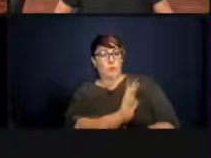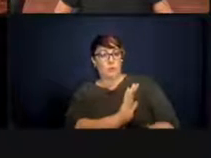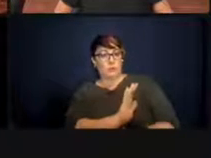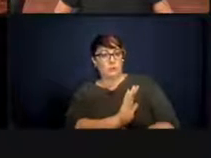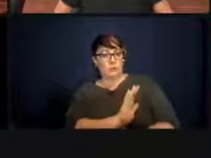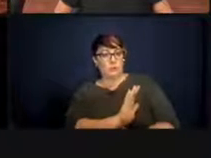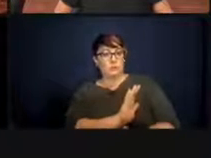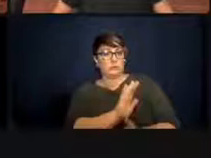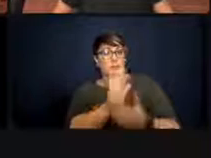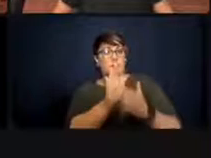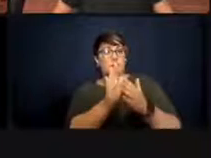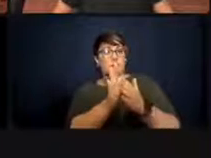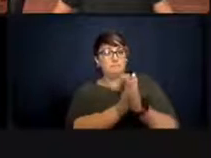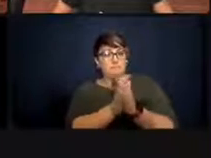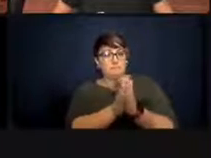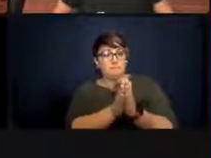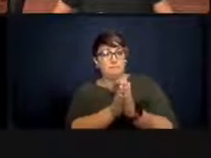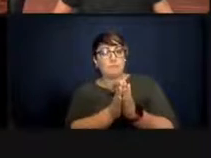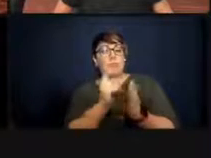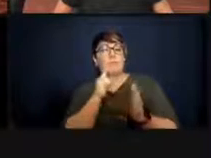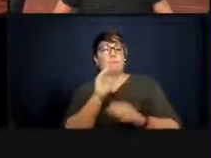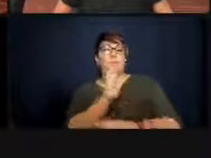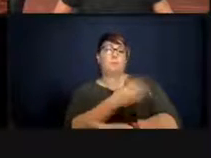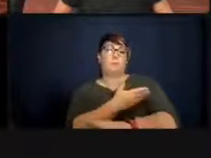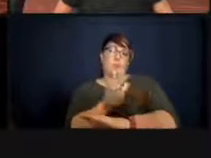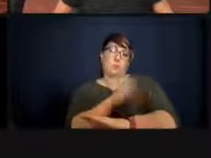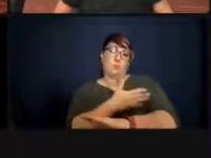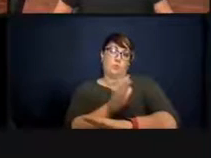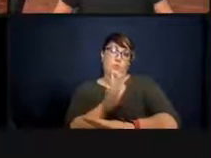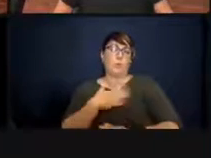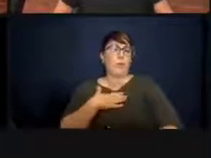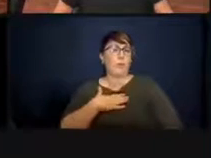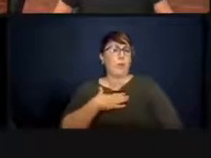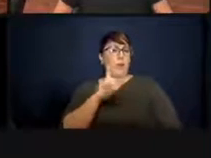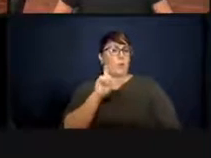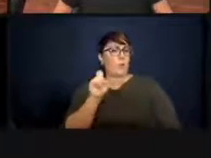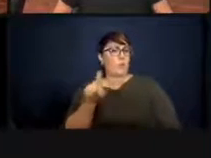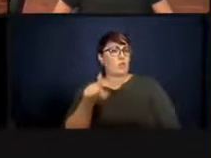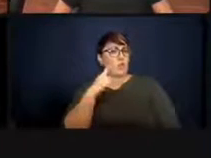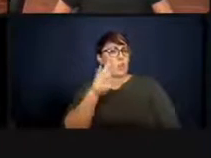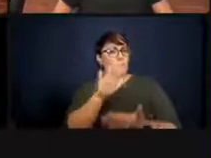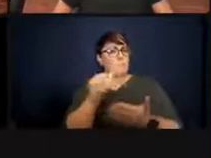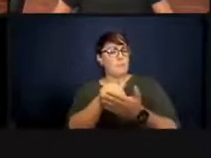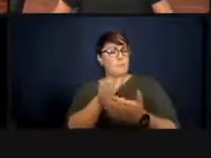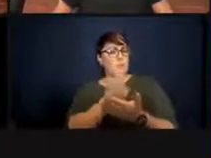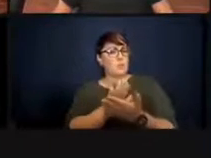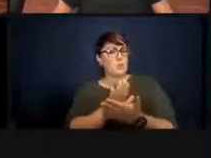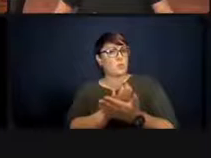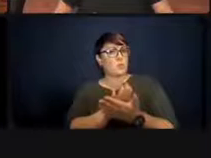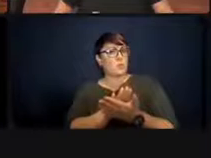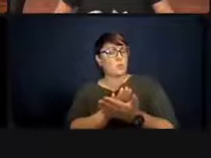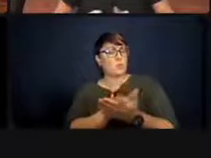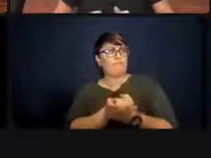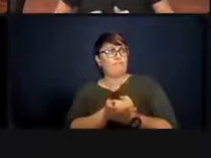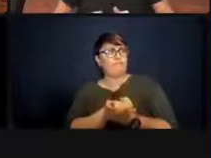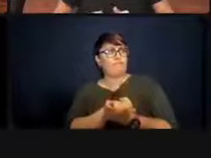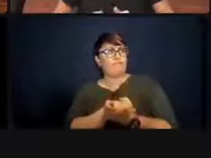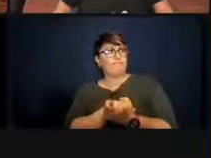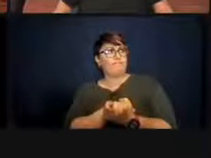هناك بعض الأشخاص الذين طوروا شغف مثلا في الموسيقى، وبالتالي أن سؤالي للمدارس المتوسطة